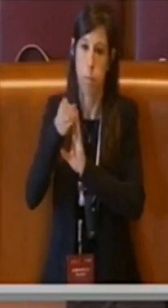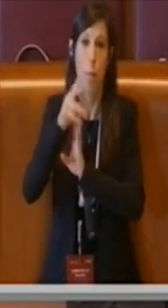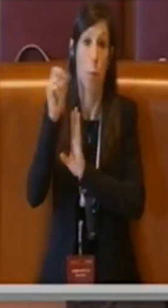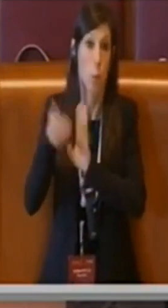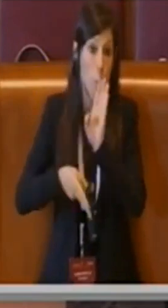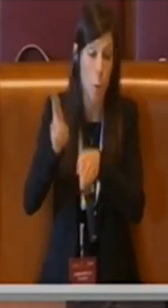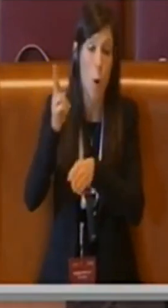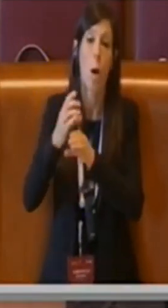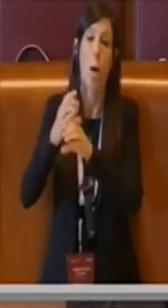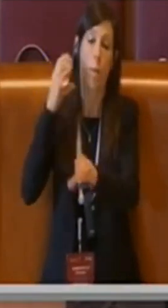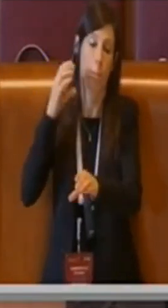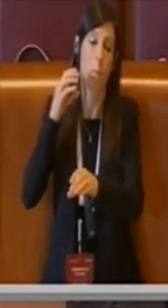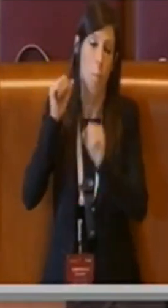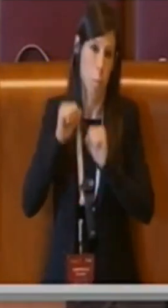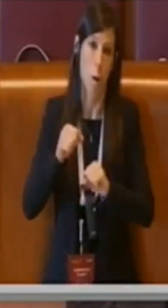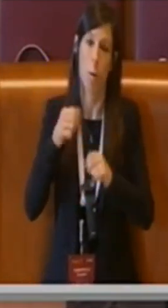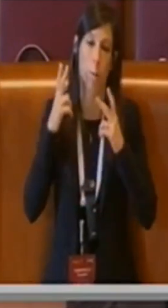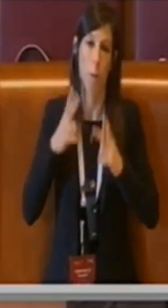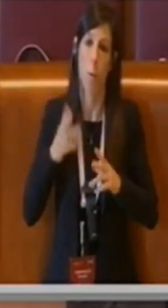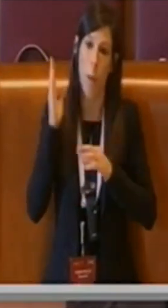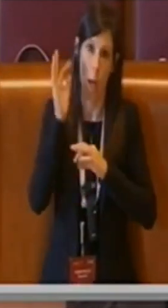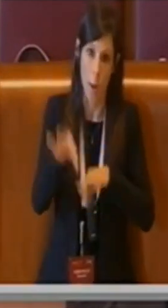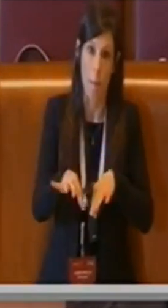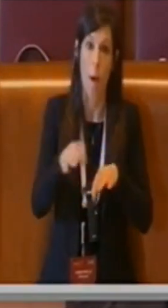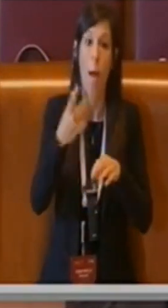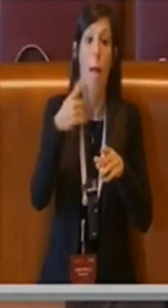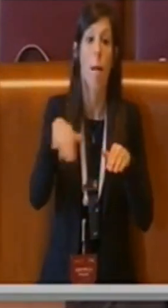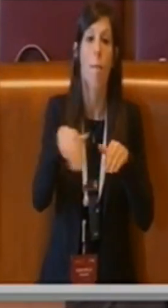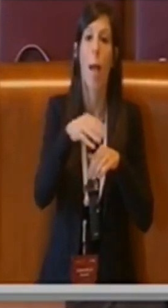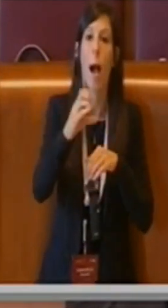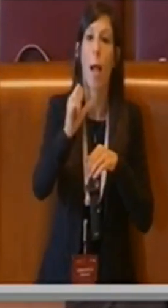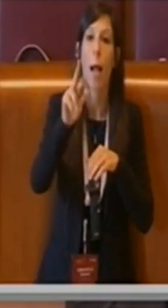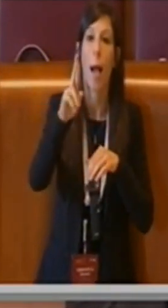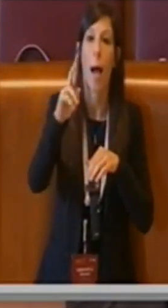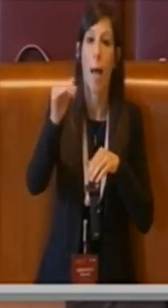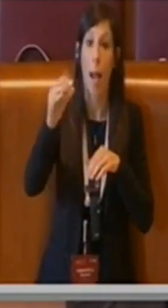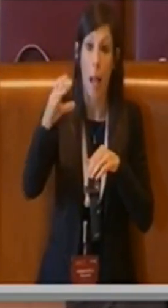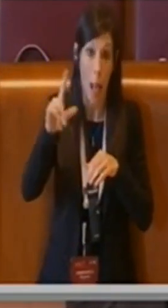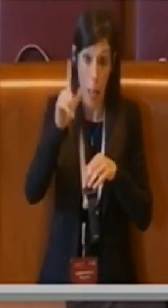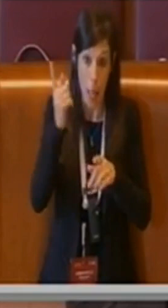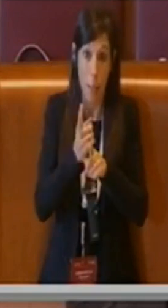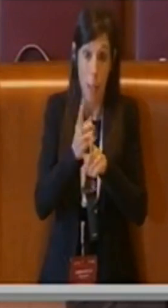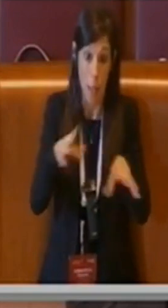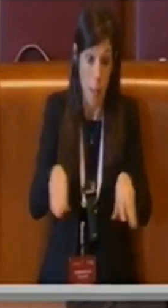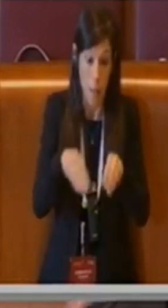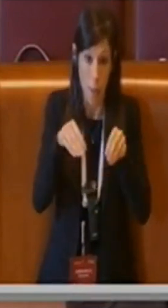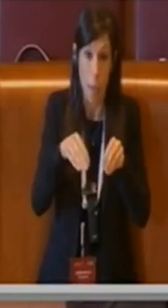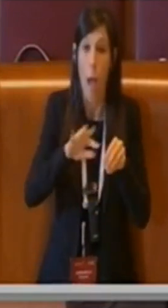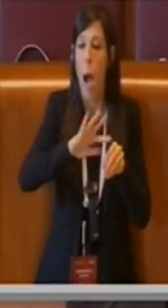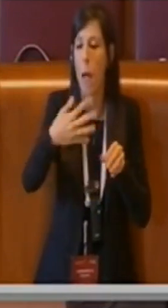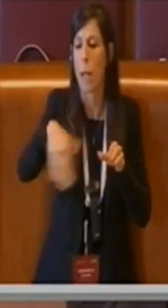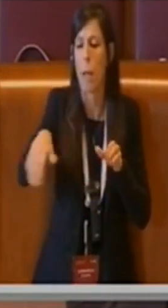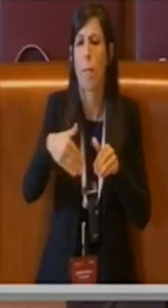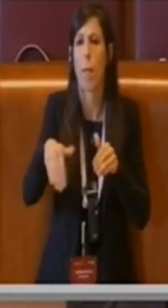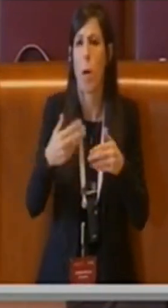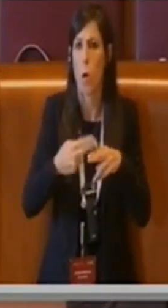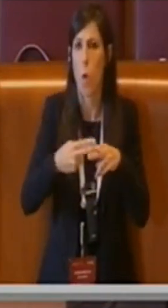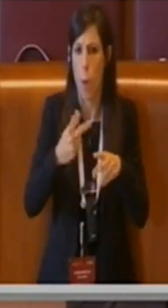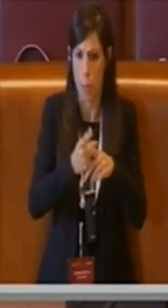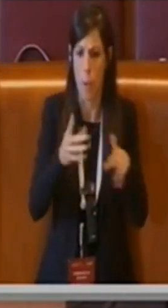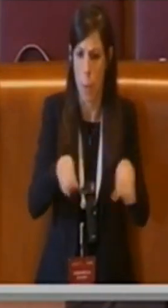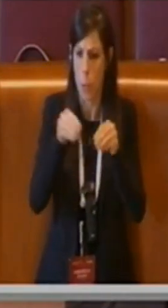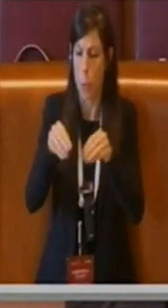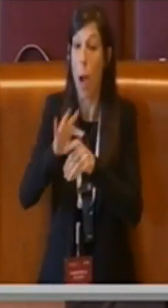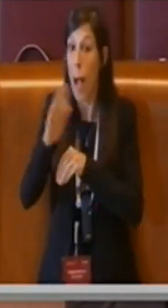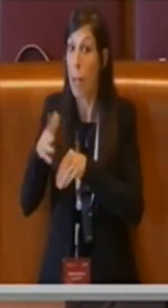proteggeremo anche le preferenziali di Via di Caracalla e Via Principe Eugenio Napoleone III. Quindi tutti interventi volti